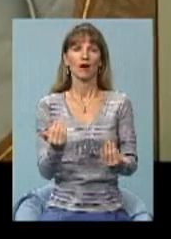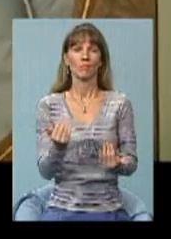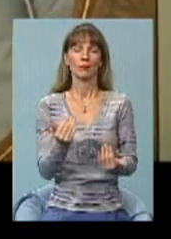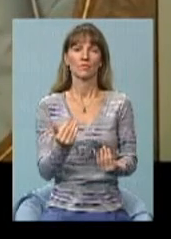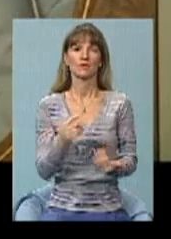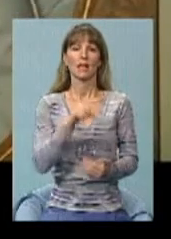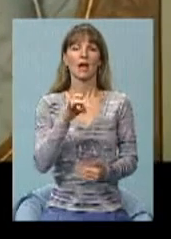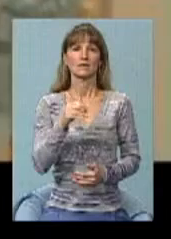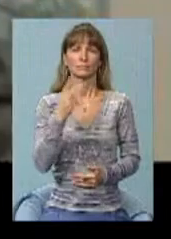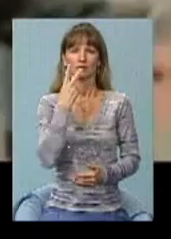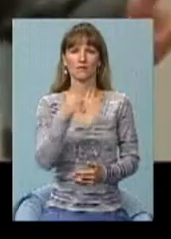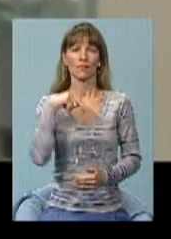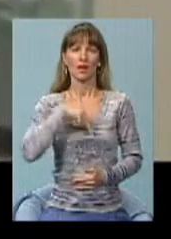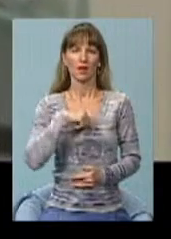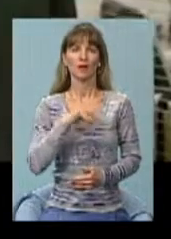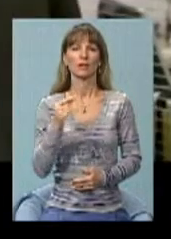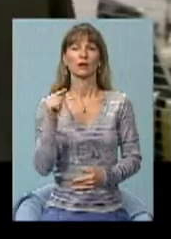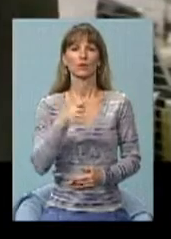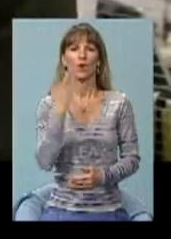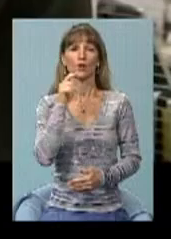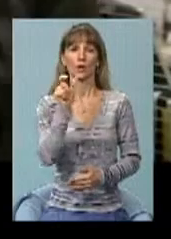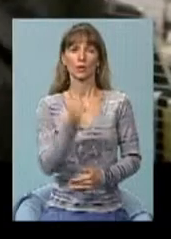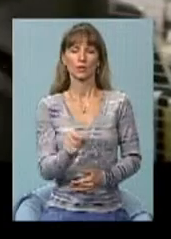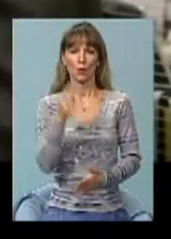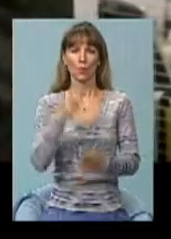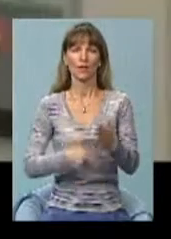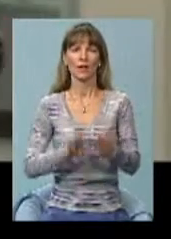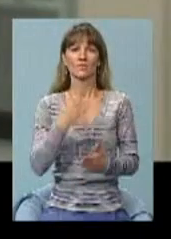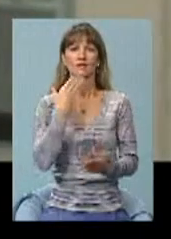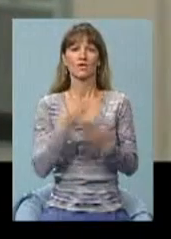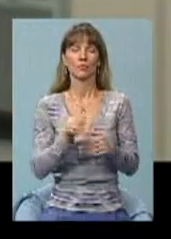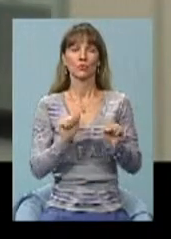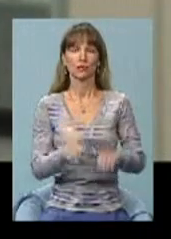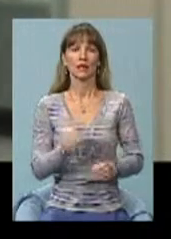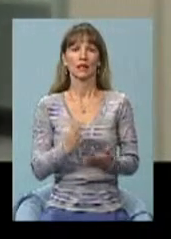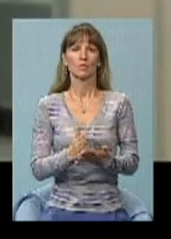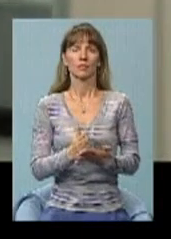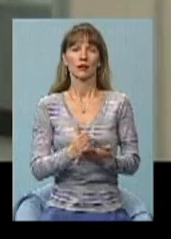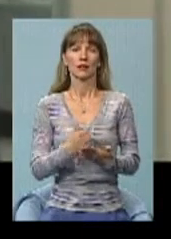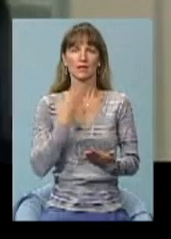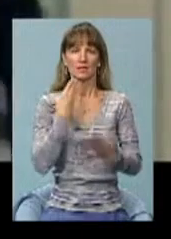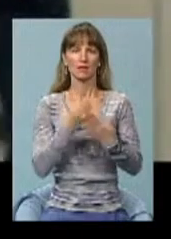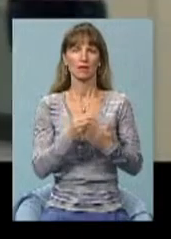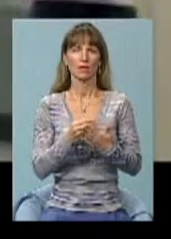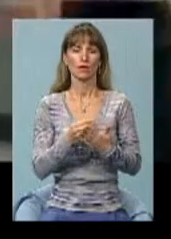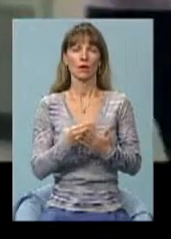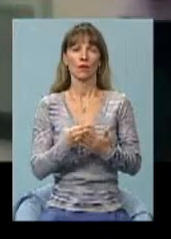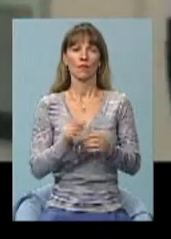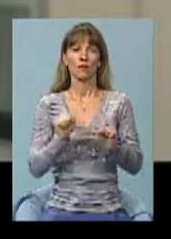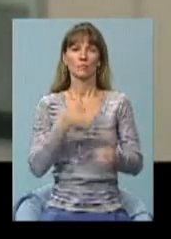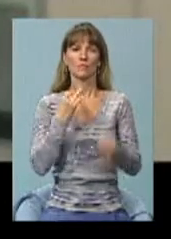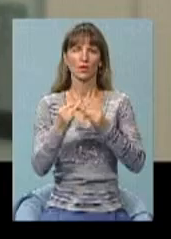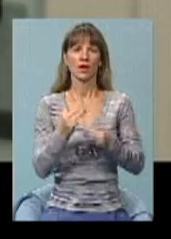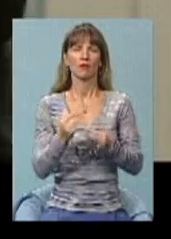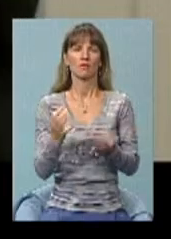Харизма простежується у характері і тоді, коли людина впевнена у своїх можливостях, має власну манеру спілкування, знаходить спільну